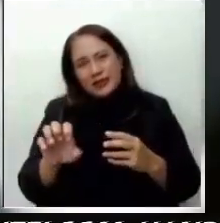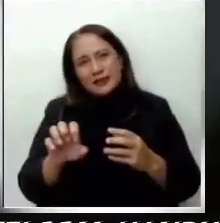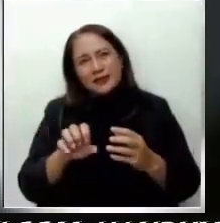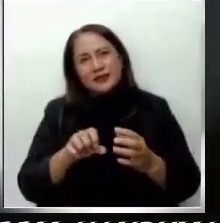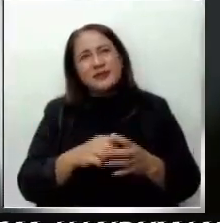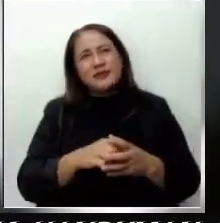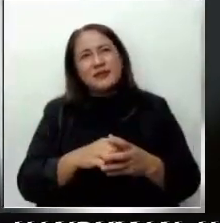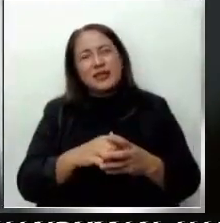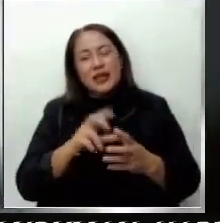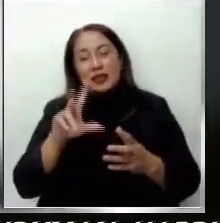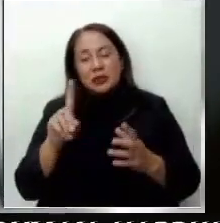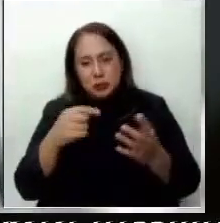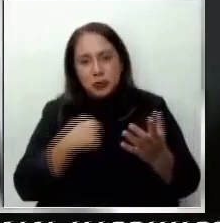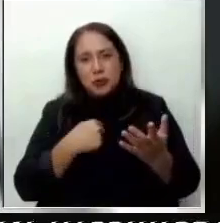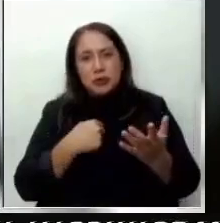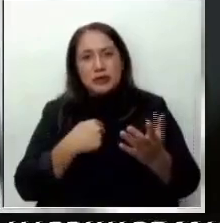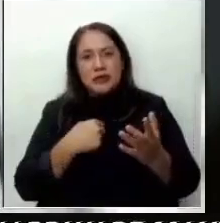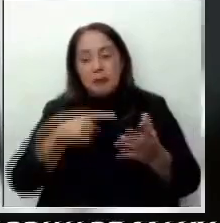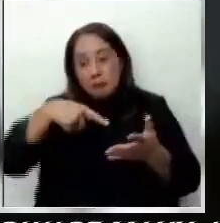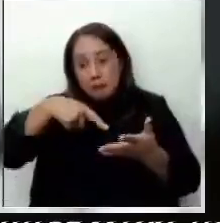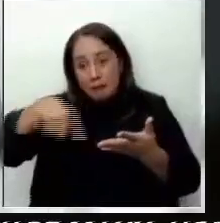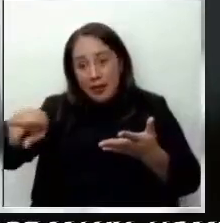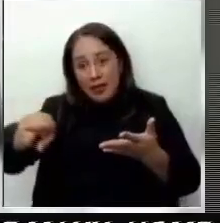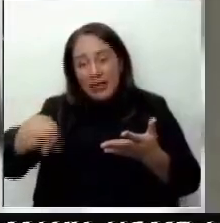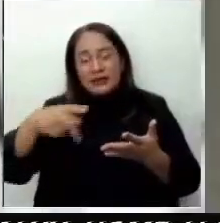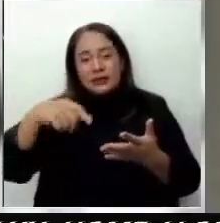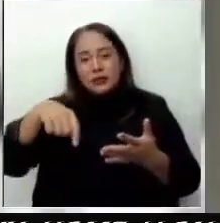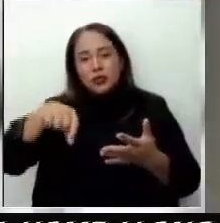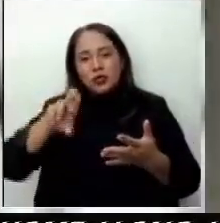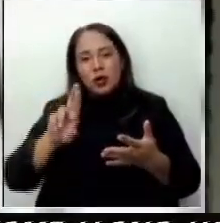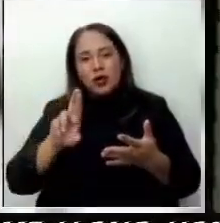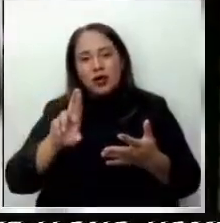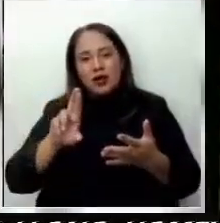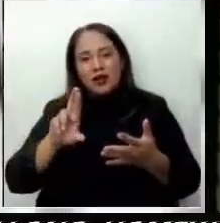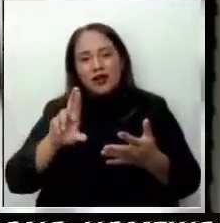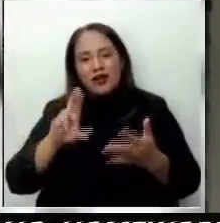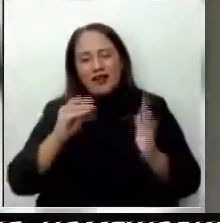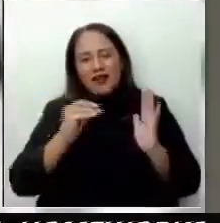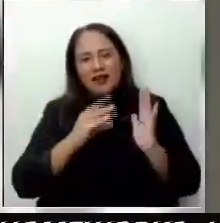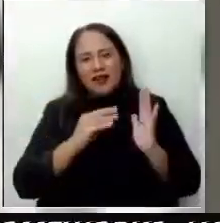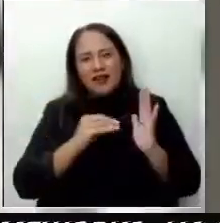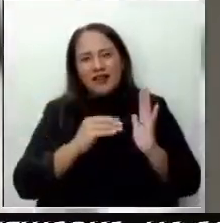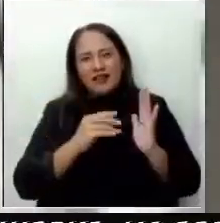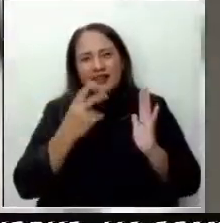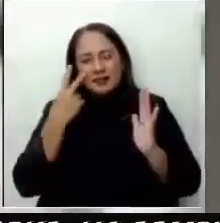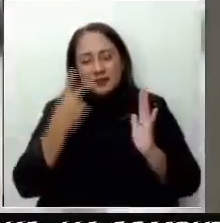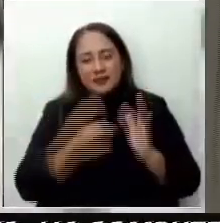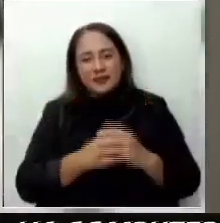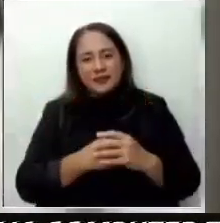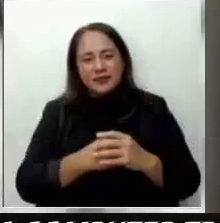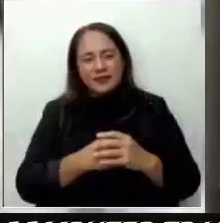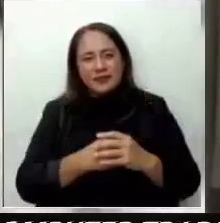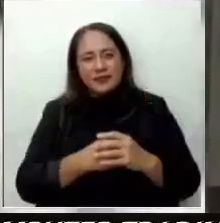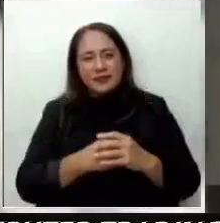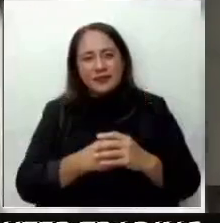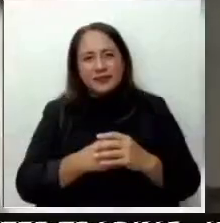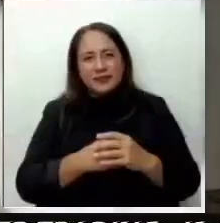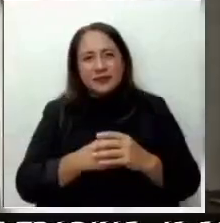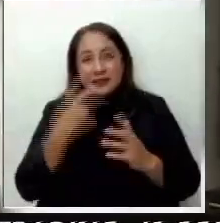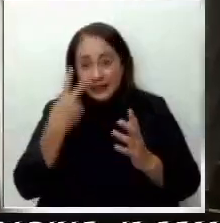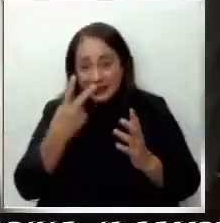at makakita nyo na yung QR code. Ito yung QR code, scan nyo lang.